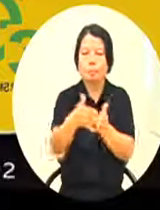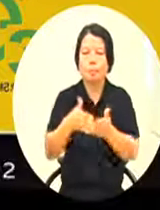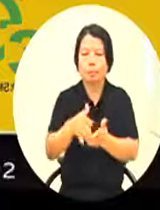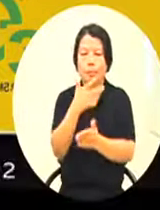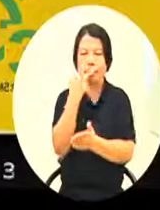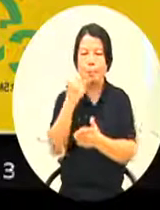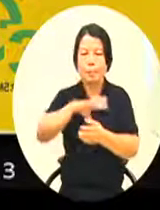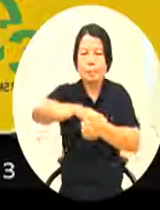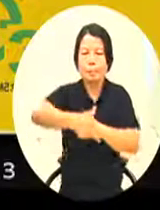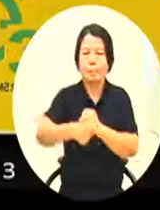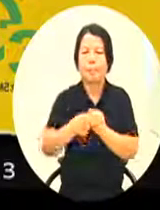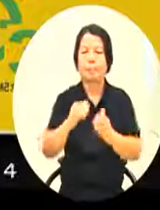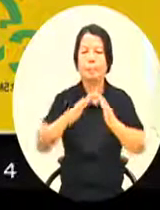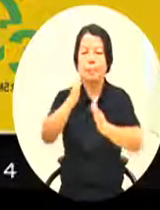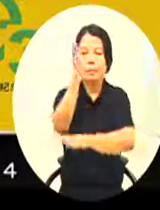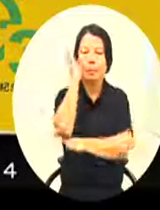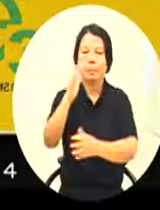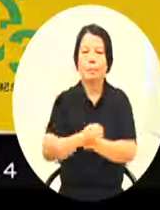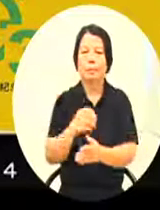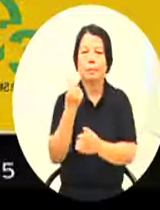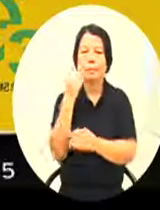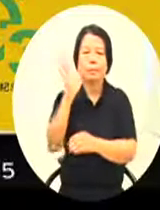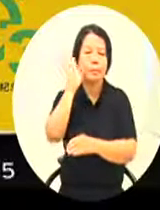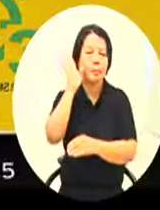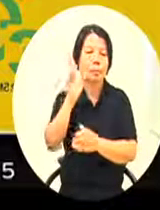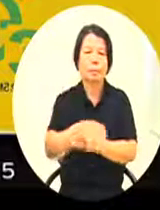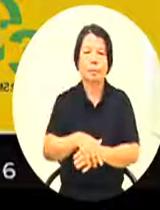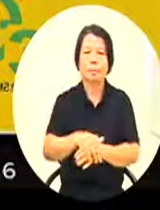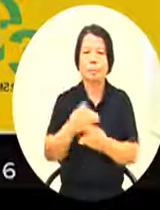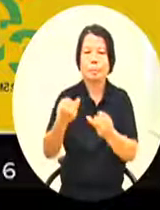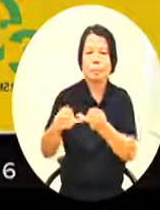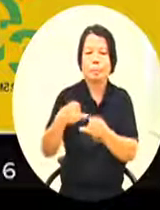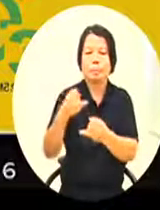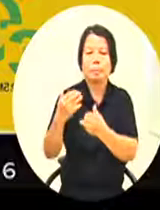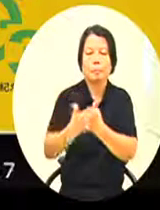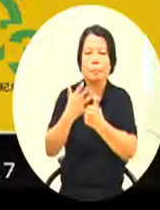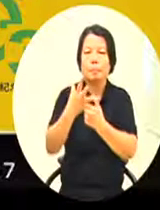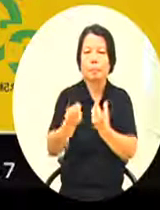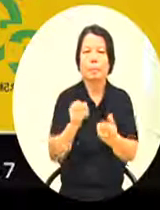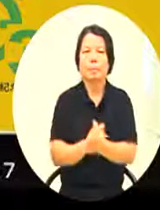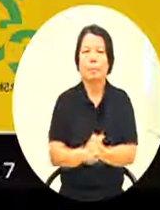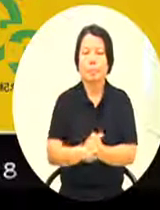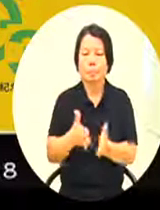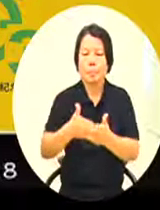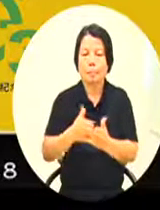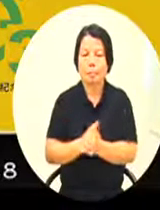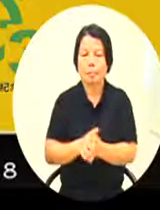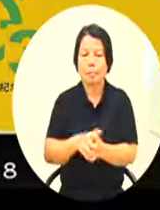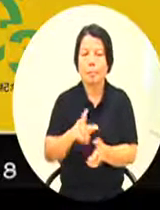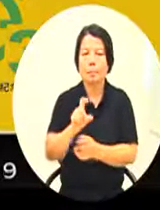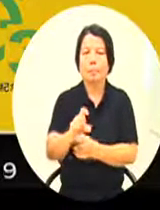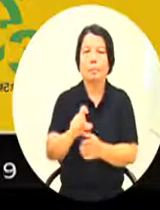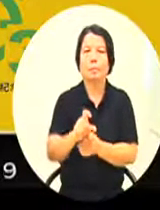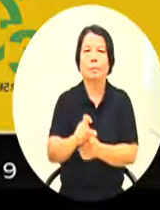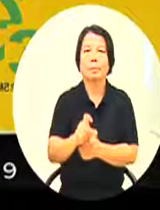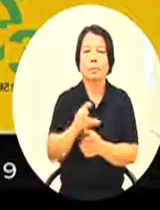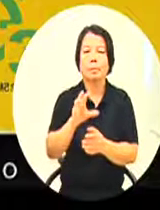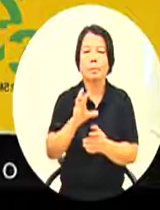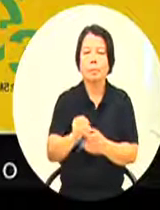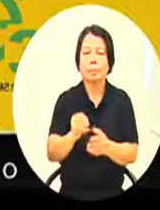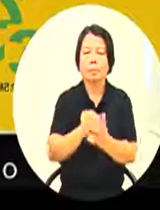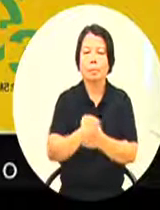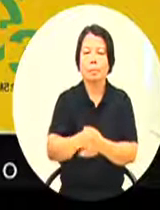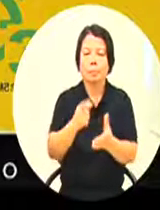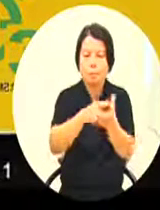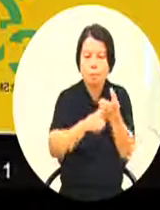那么样的像新闻局这样的效率，包括可以发出60几万封的这样子的一个简讯